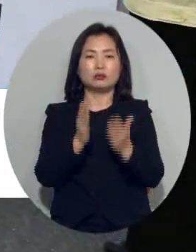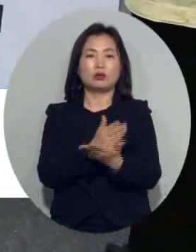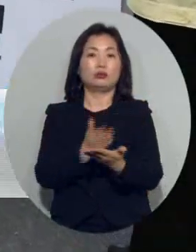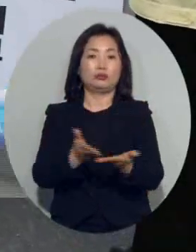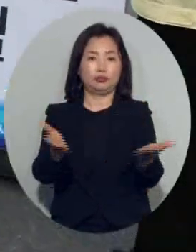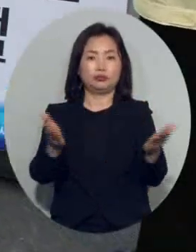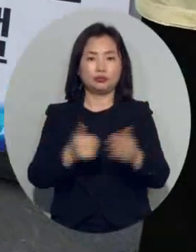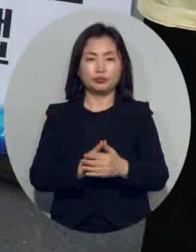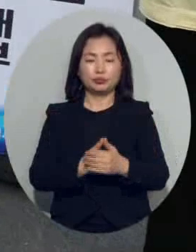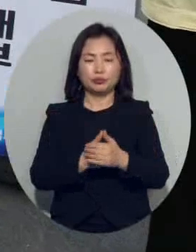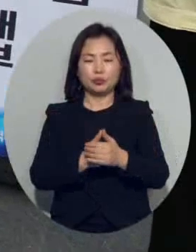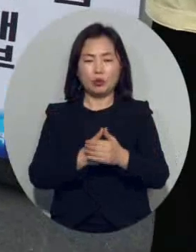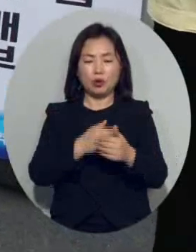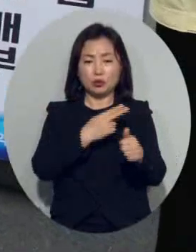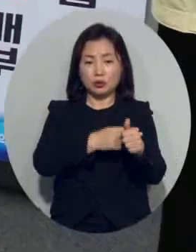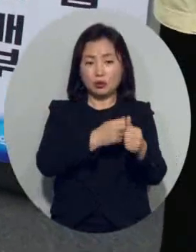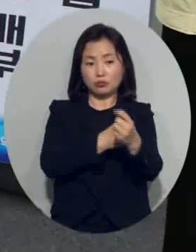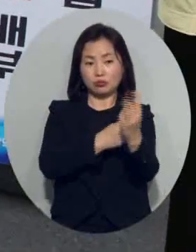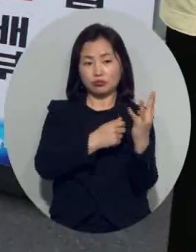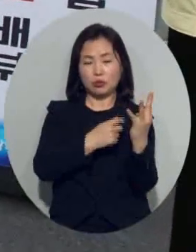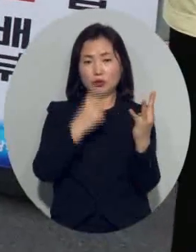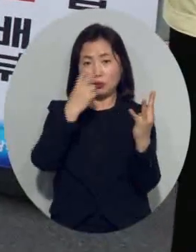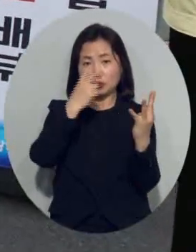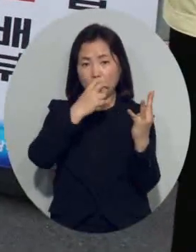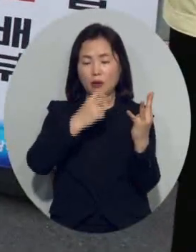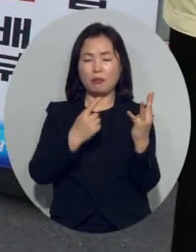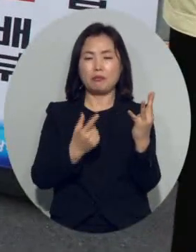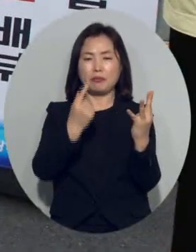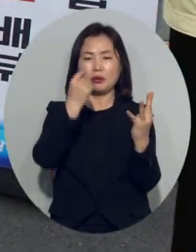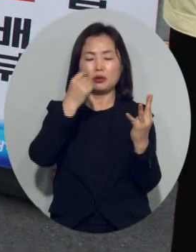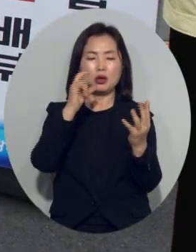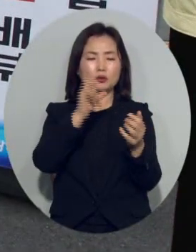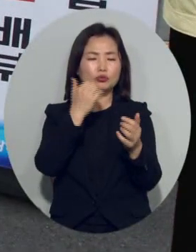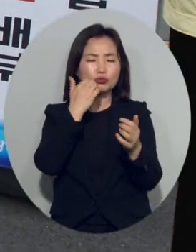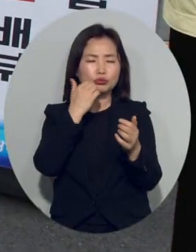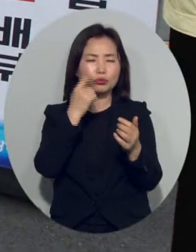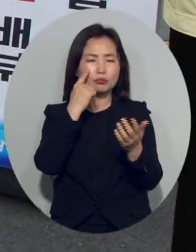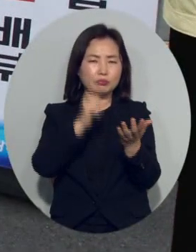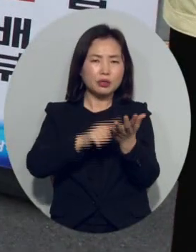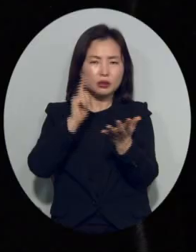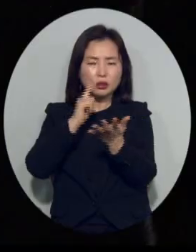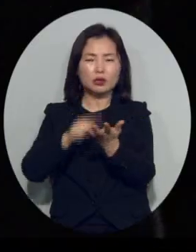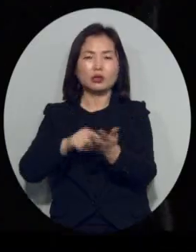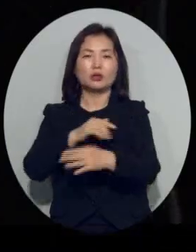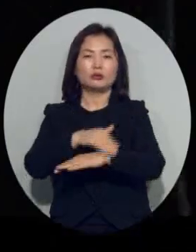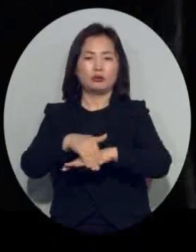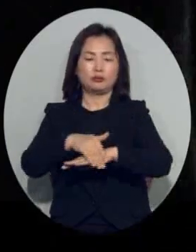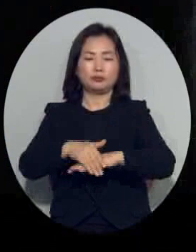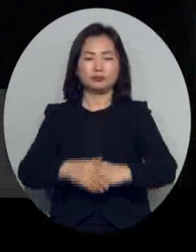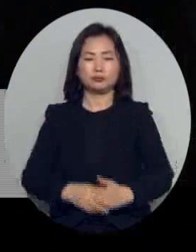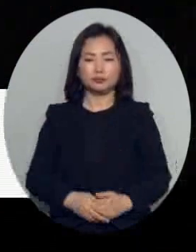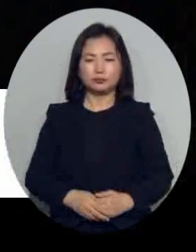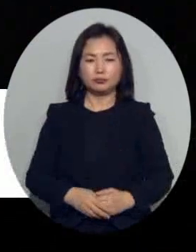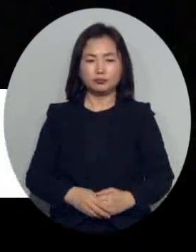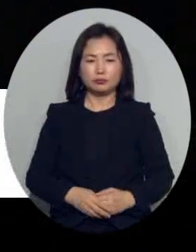나눠줬습니다. 보육교사를 대상으로 검사를 해서 빠르게 확진자를 걸러내겠다는 겁니다. 이제